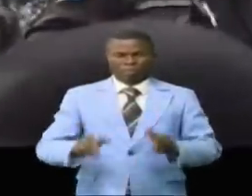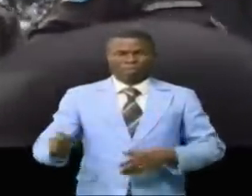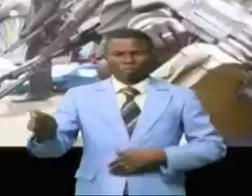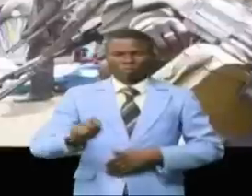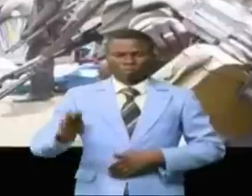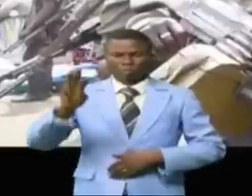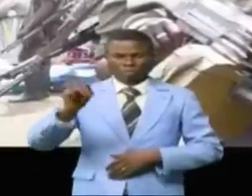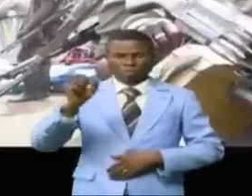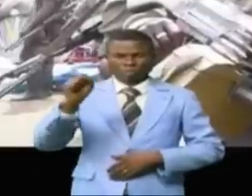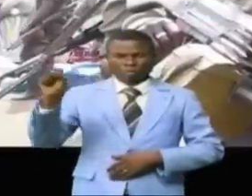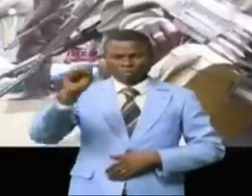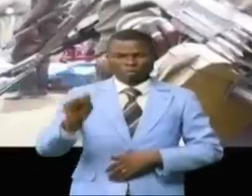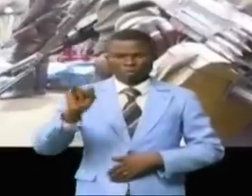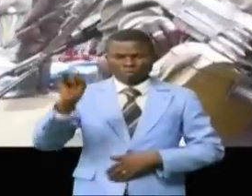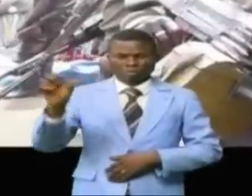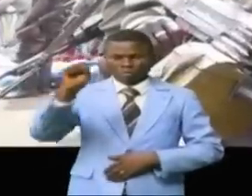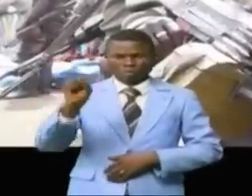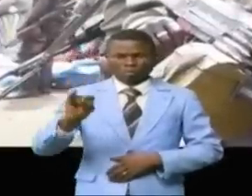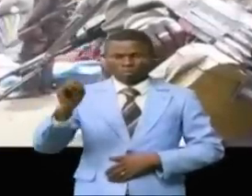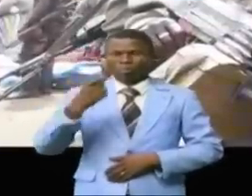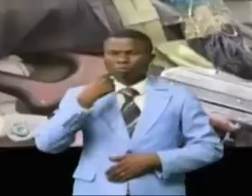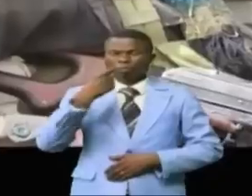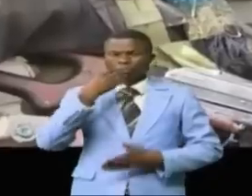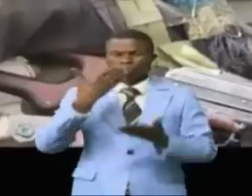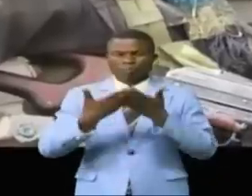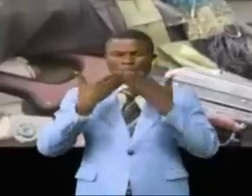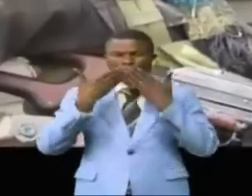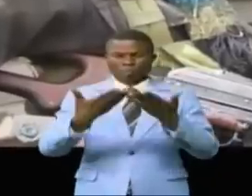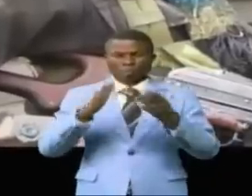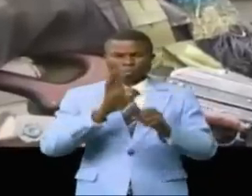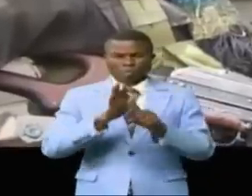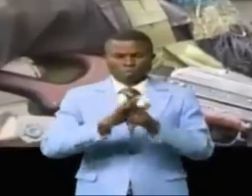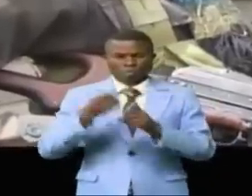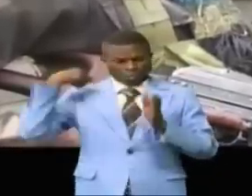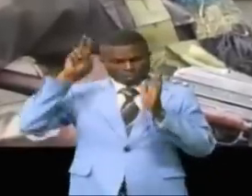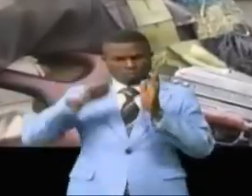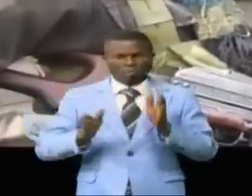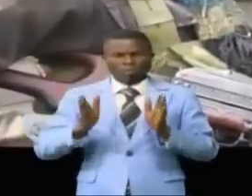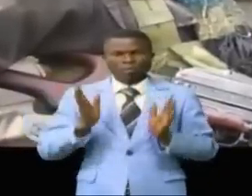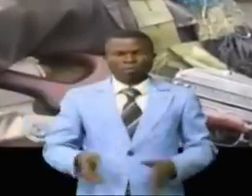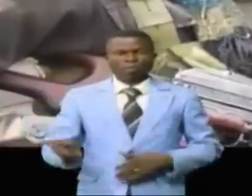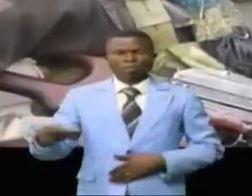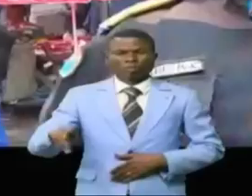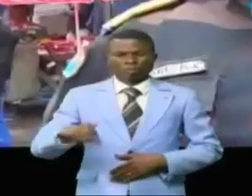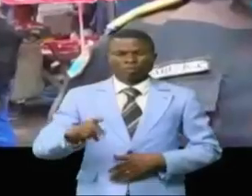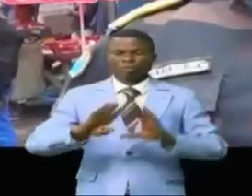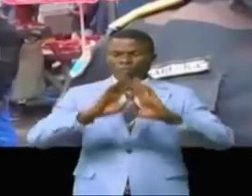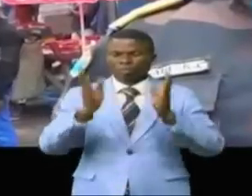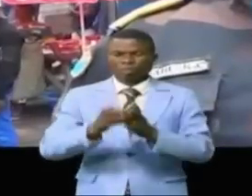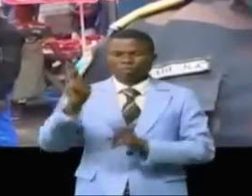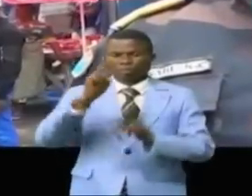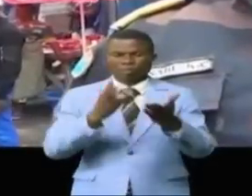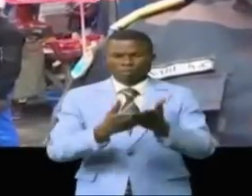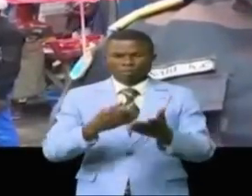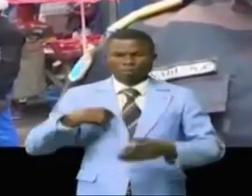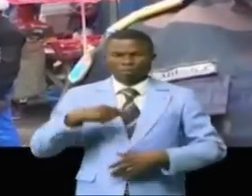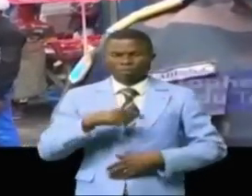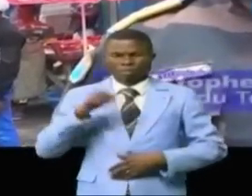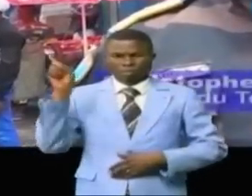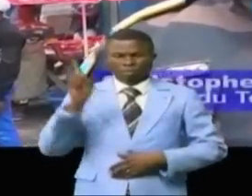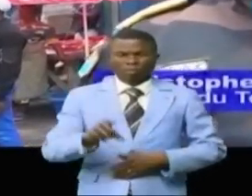Masisi, a à cette occasion remercié le gouverneur de province au nom de toute sa population. Nous sommes à